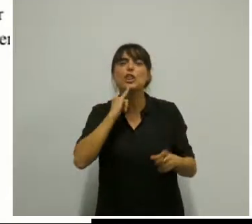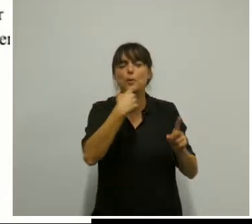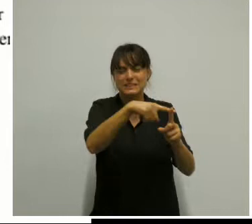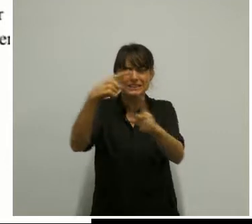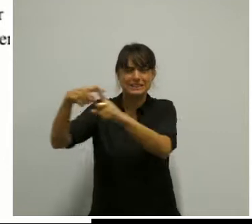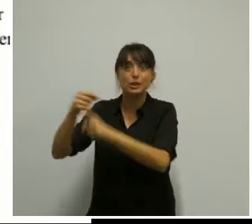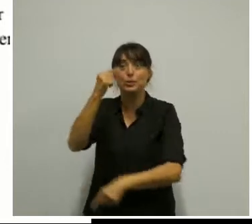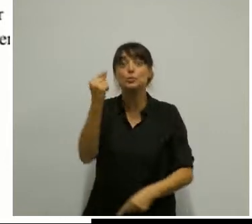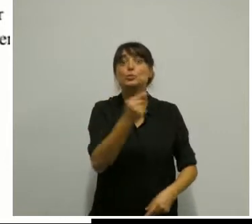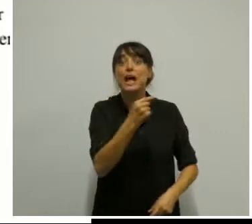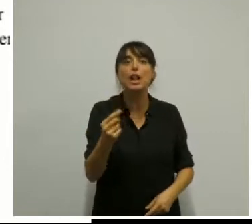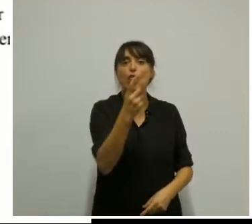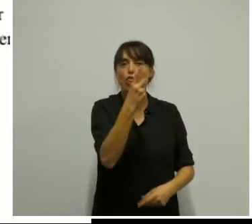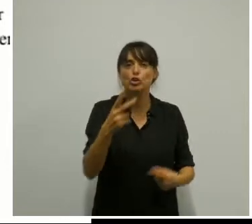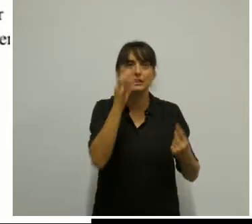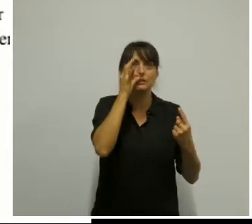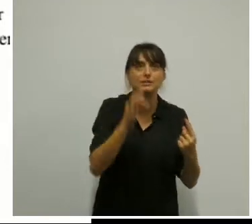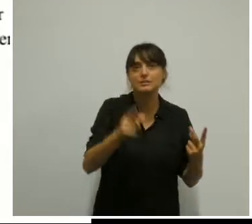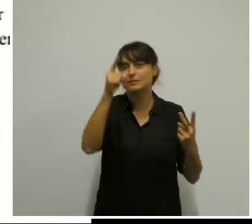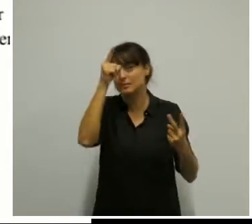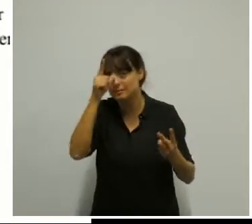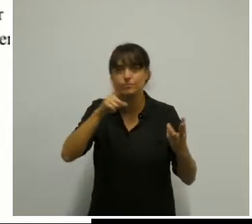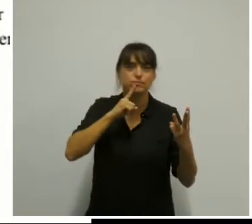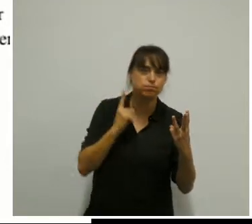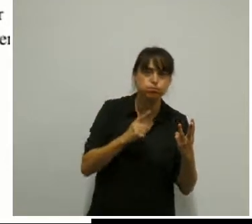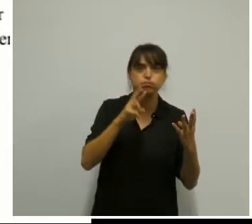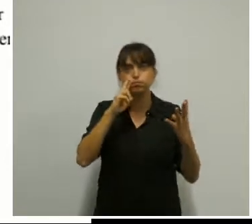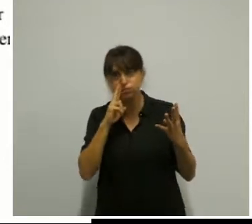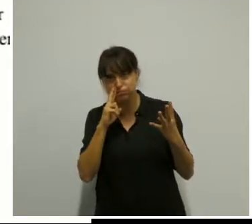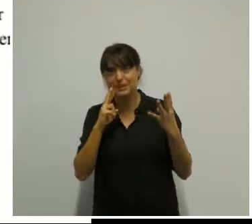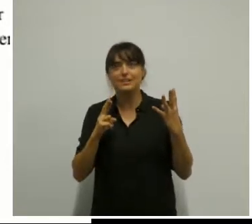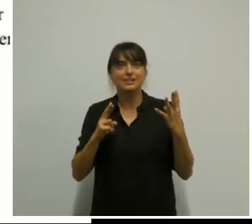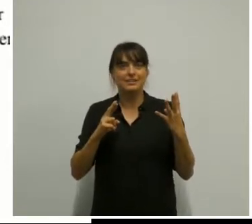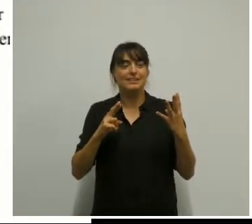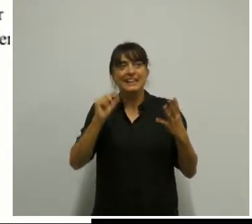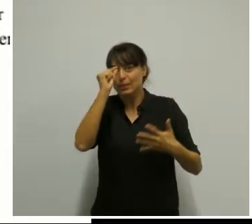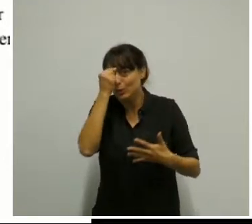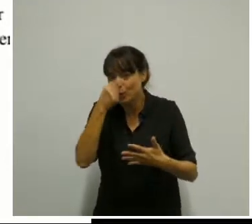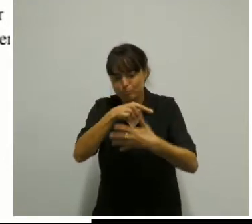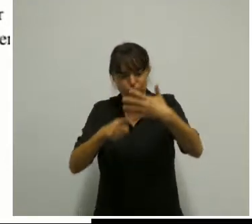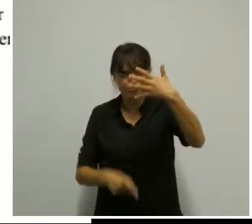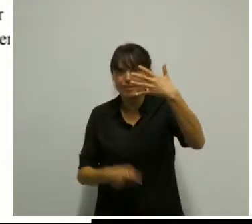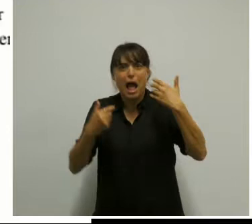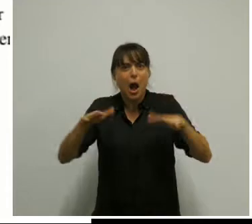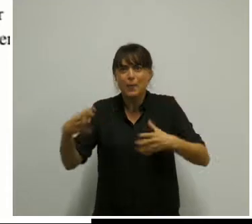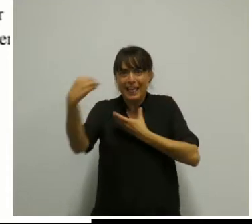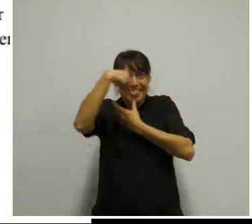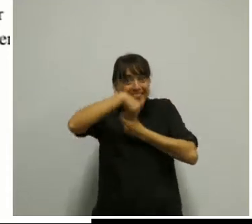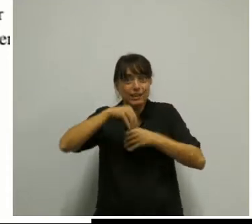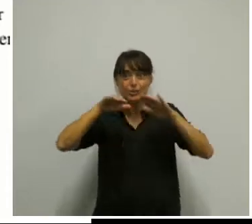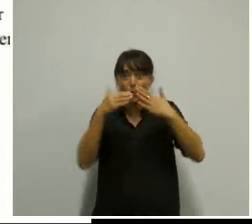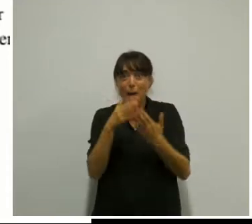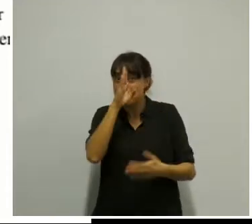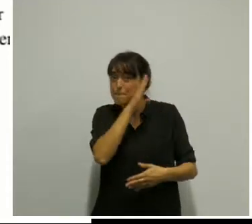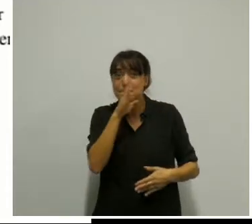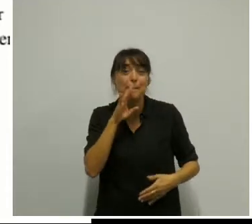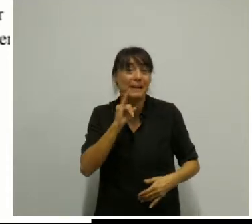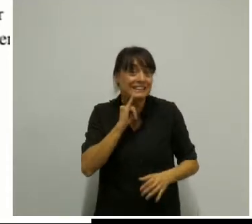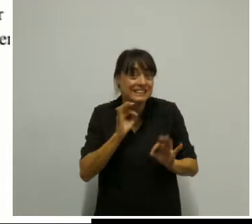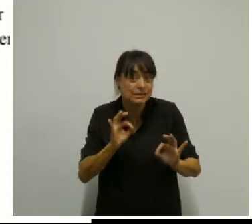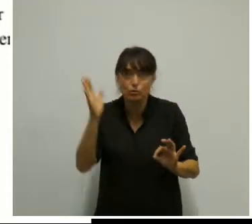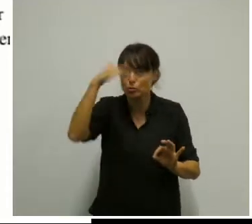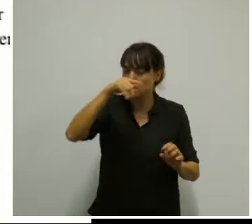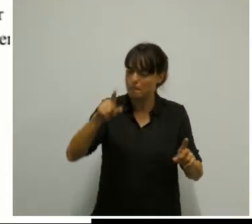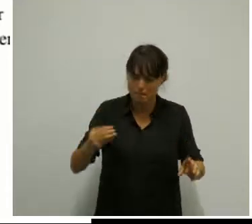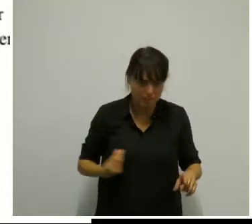12 idiomes diferents, de xinès, alemany, francès, rus, hindú, encara que no els tinguéssim a l'escola. Nosaltres vam posar tot el barri ple,